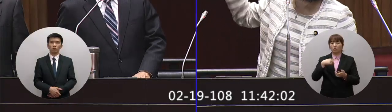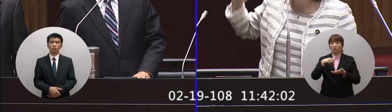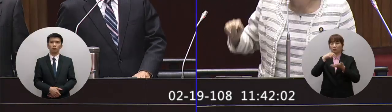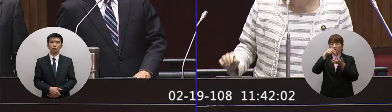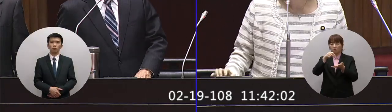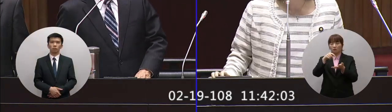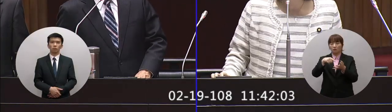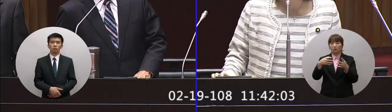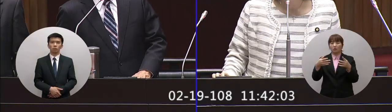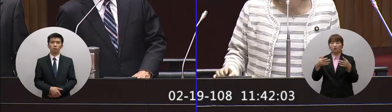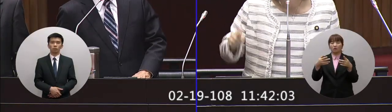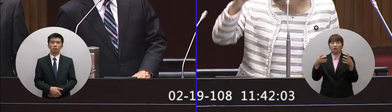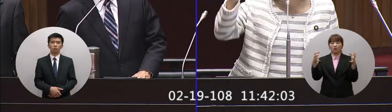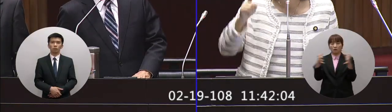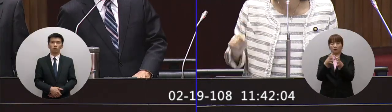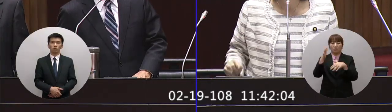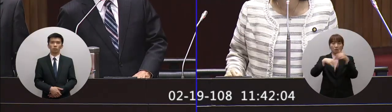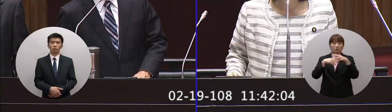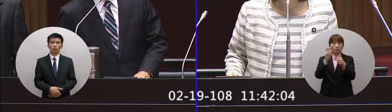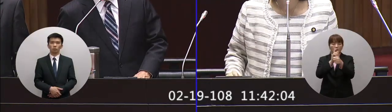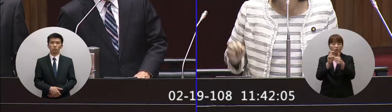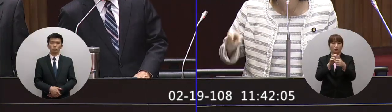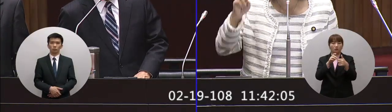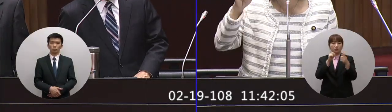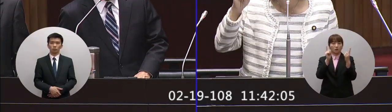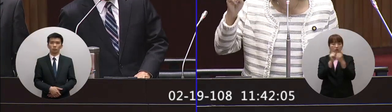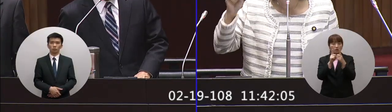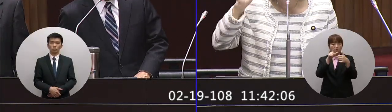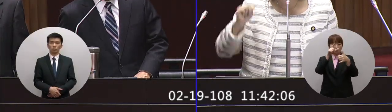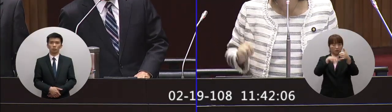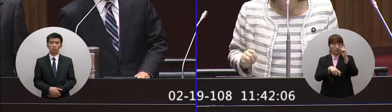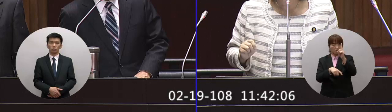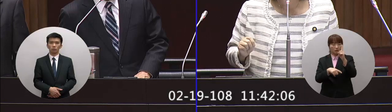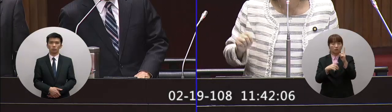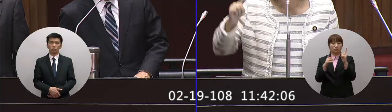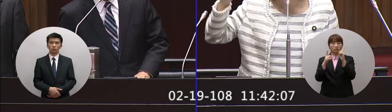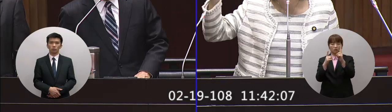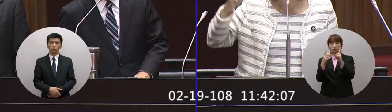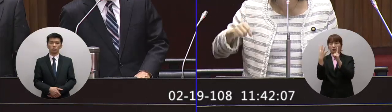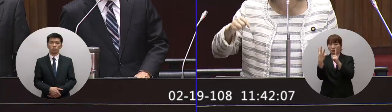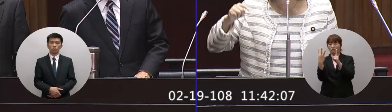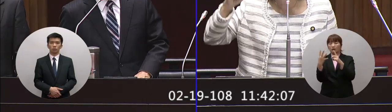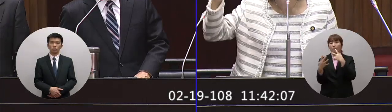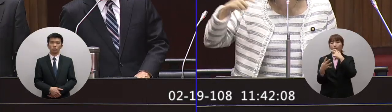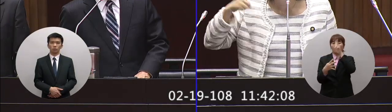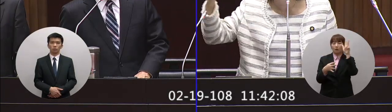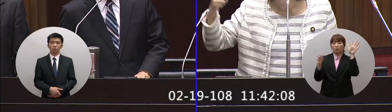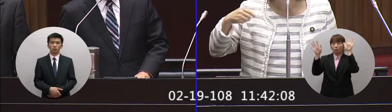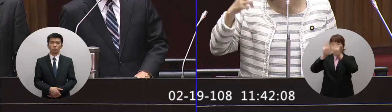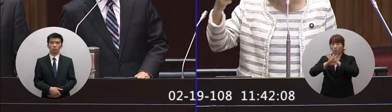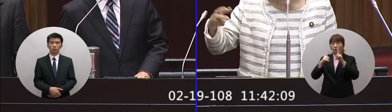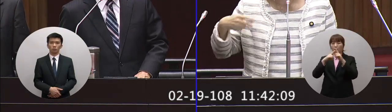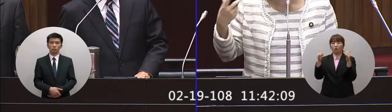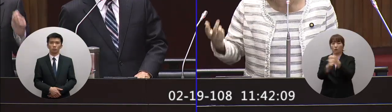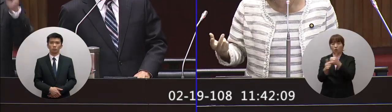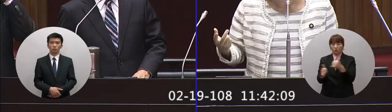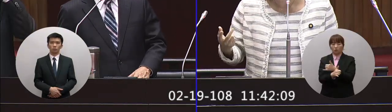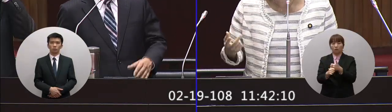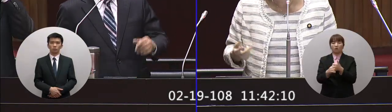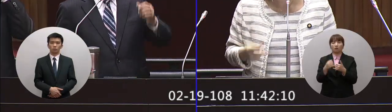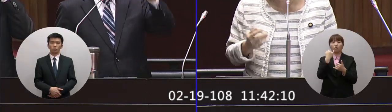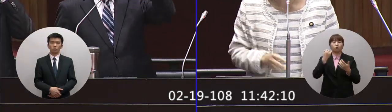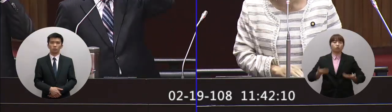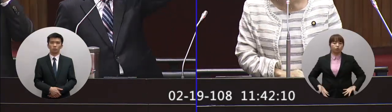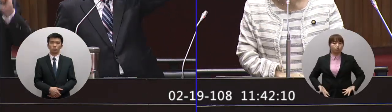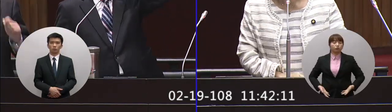的一个共照的一个概念，一对一的照顾，可不可以变成2对4？白天跟晚上各有不同的人，这样才能休息